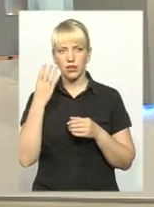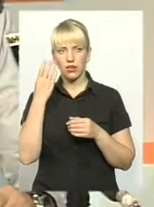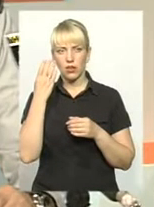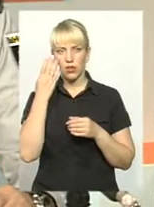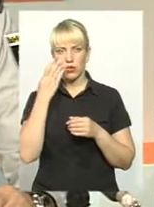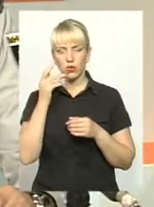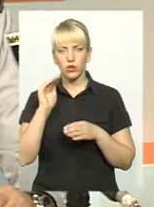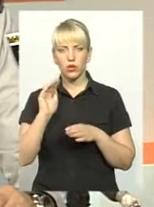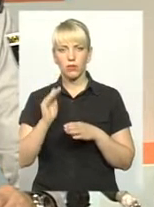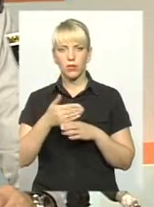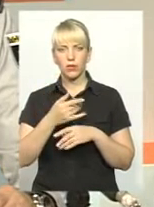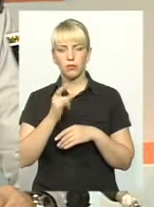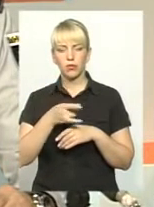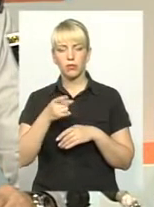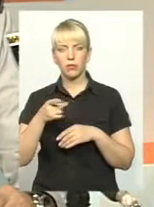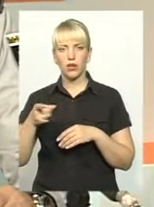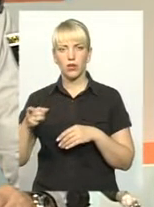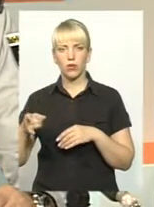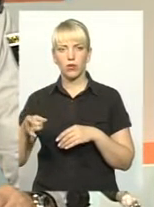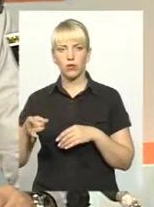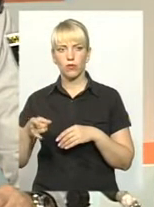парковку від УТОСа,